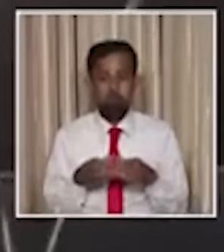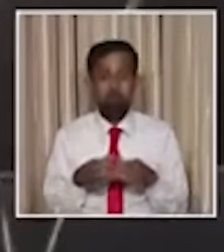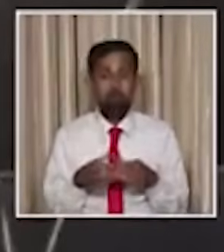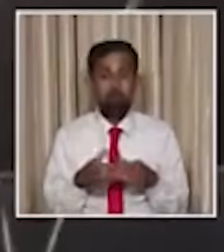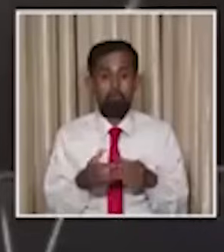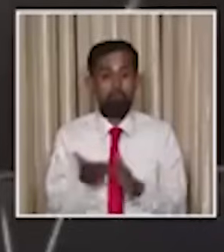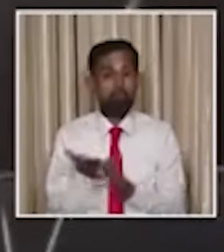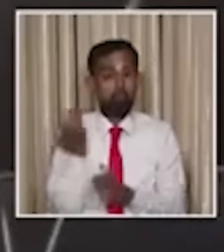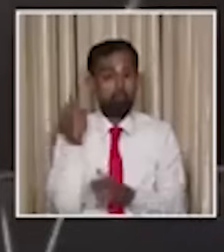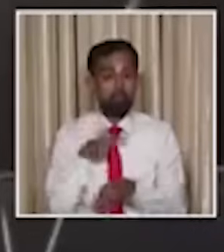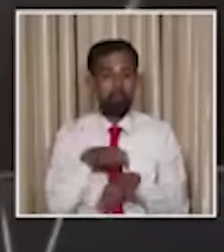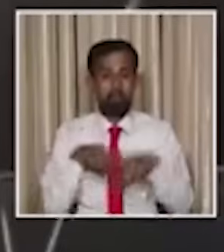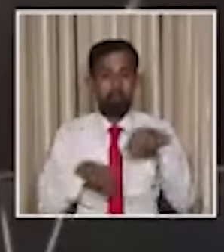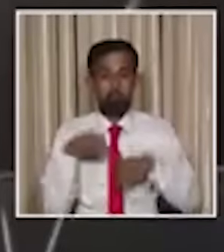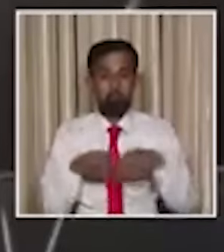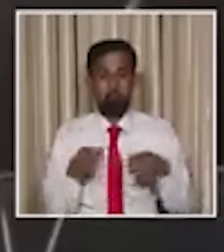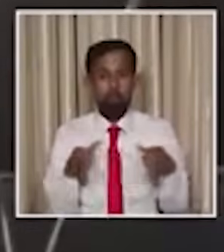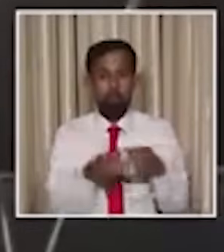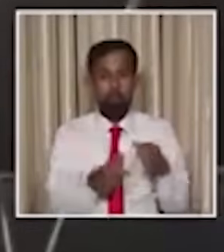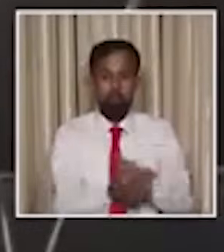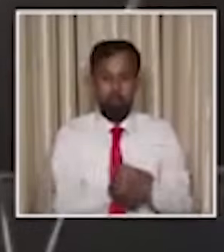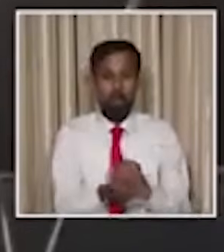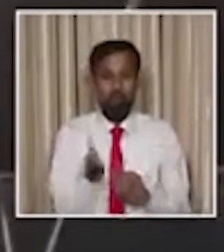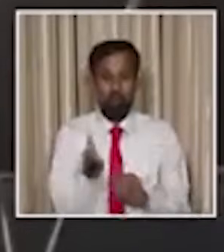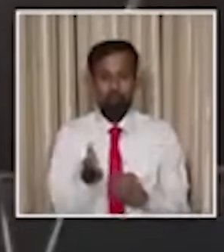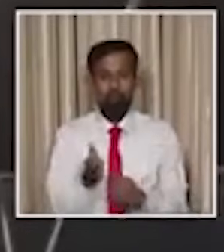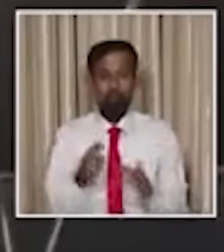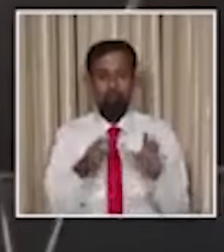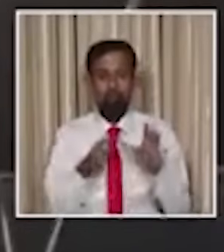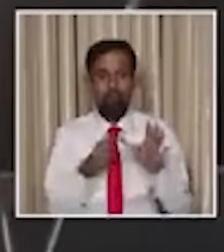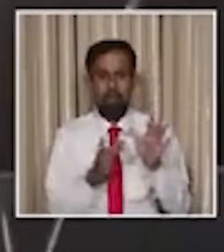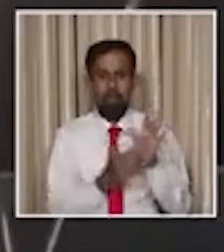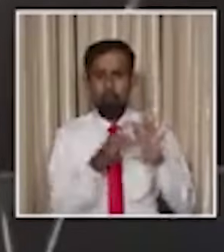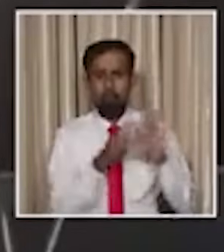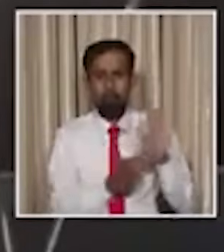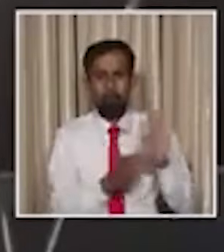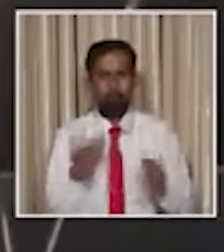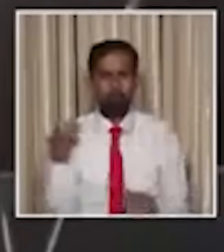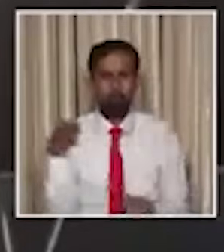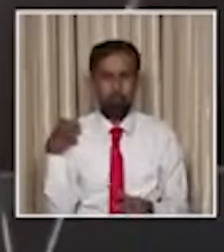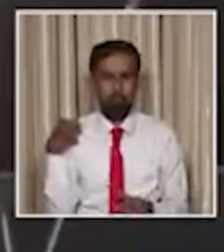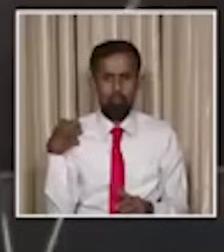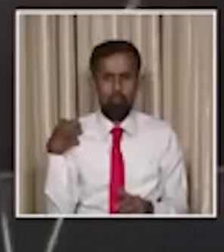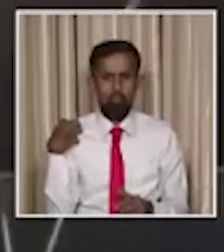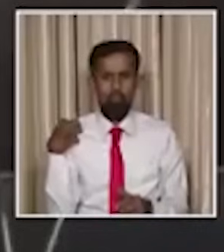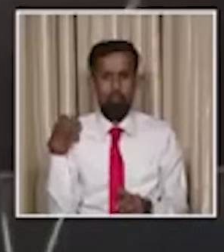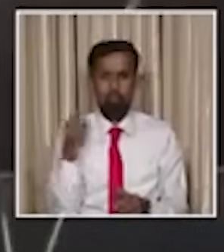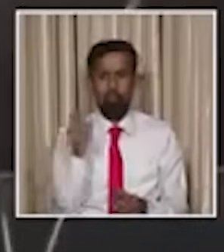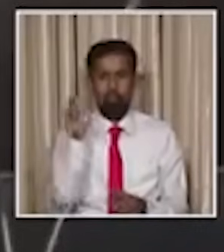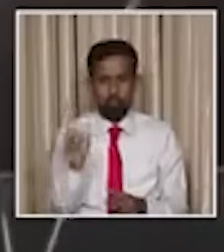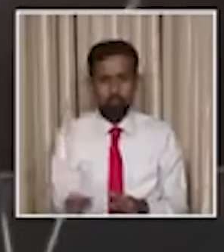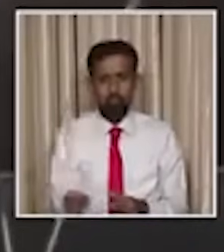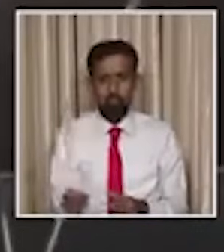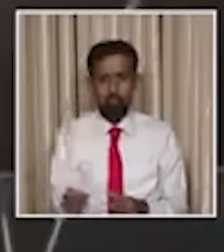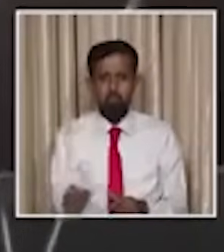ஒரு சகோதரரை அவருடைய நாலு சின்ன பிள்ளைகள் பார்த்து கொண்டிருக்க அசிட் வீசி கொலை செய்தார்கள். இவாரெல்லாம் அநியாயங்களை